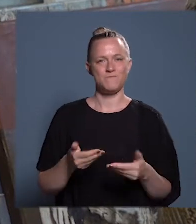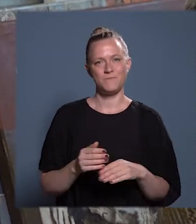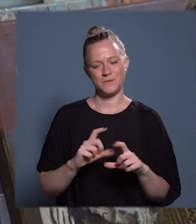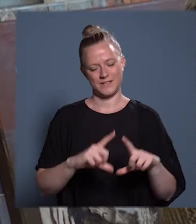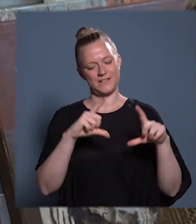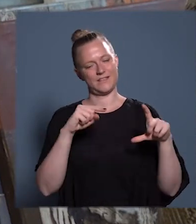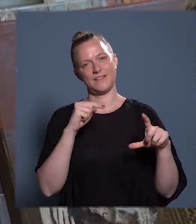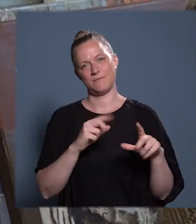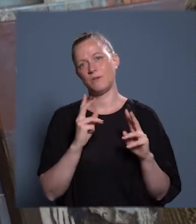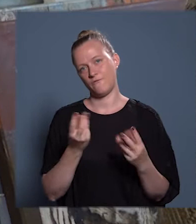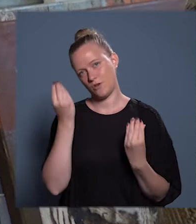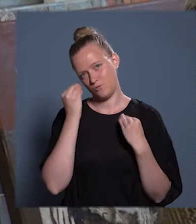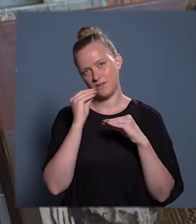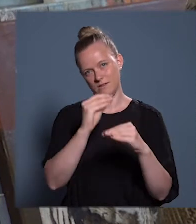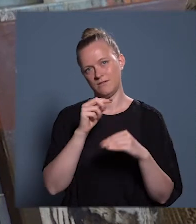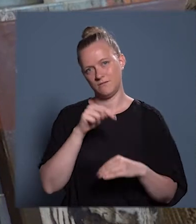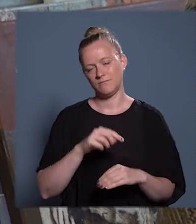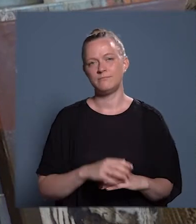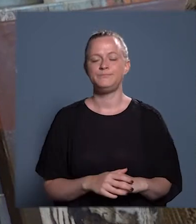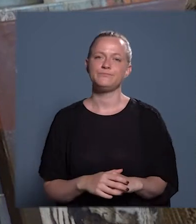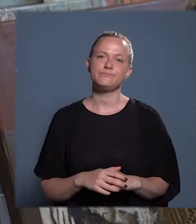van mondandója. És